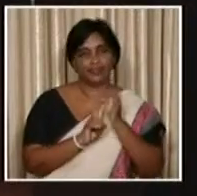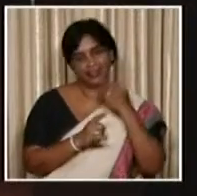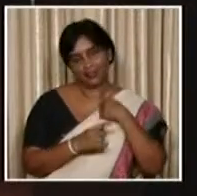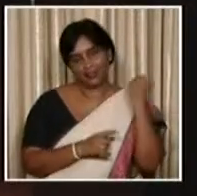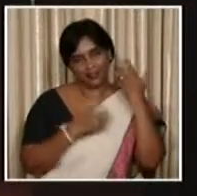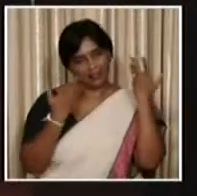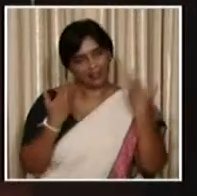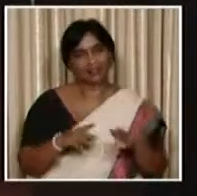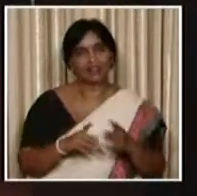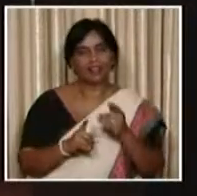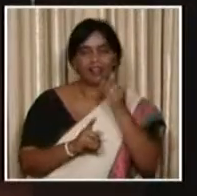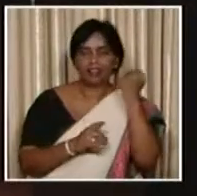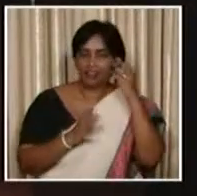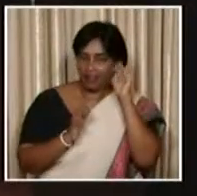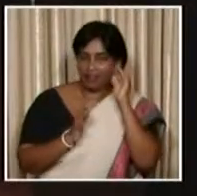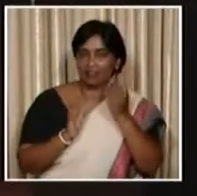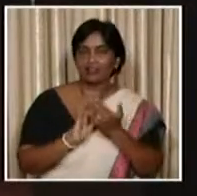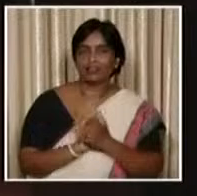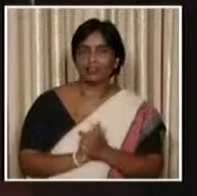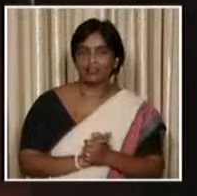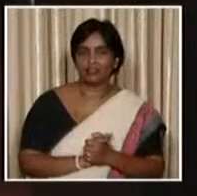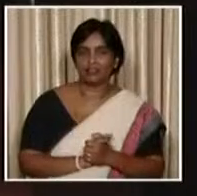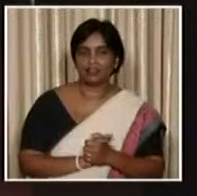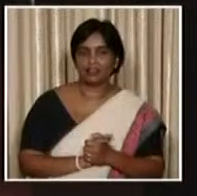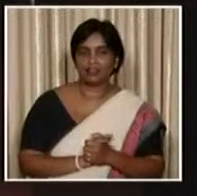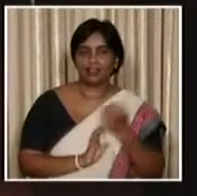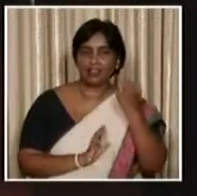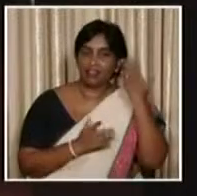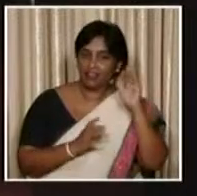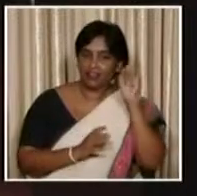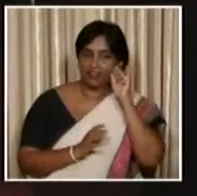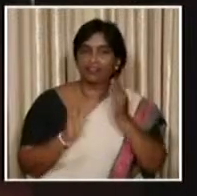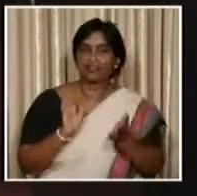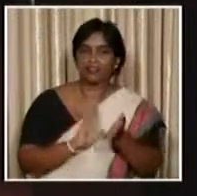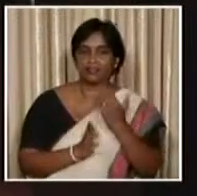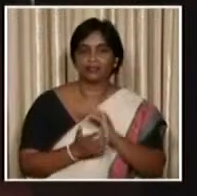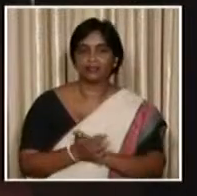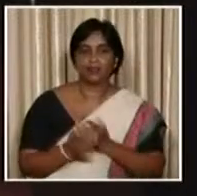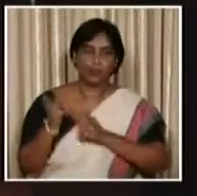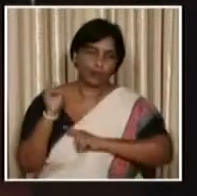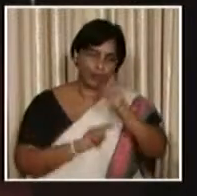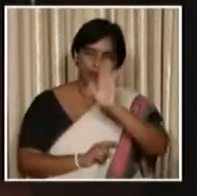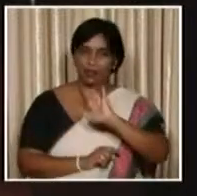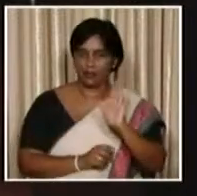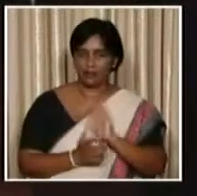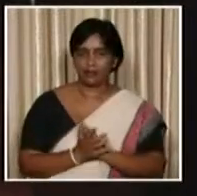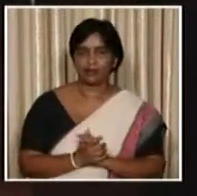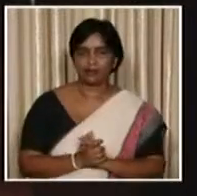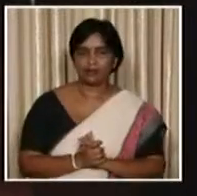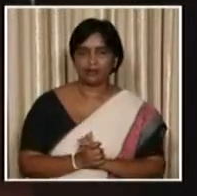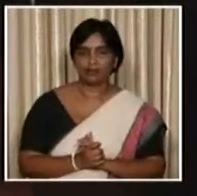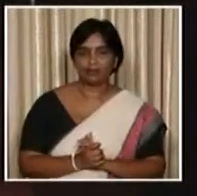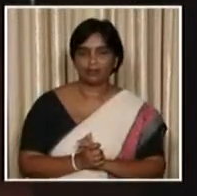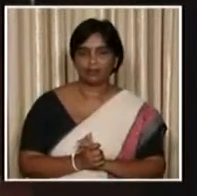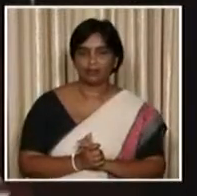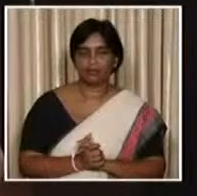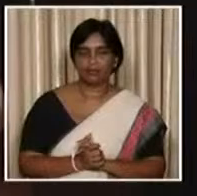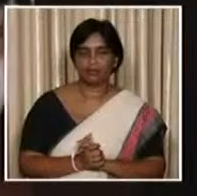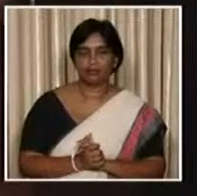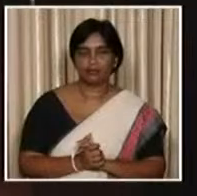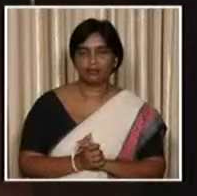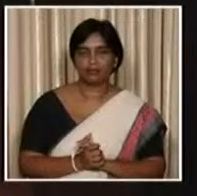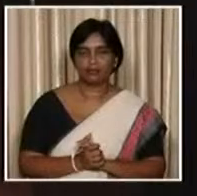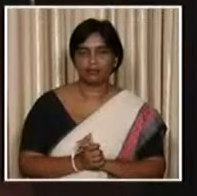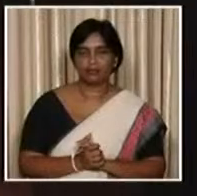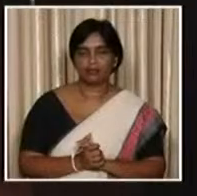මගේ කතාව අහලා යන්න. කතාව අහලා යන්න. පැනලා යන්න එපා. ආ හරි හරි. හරි